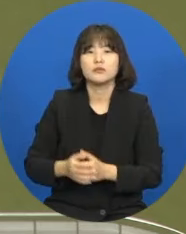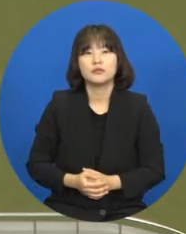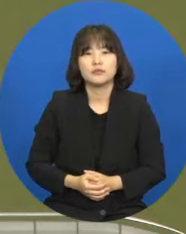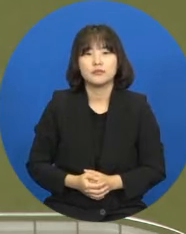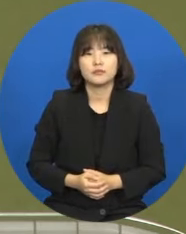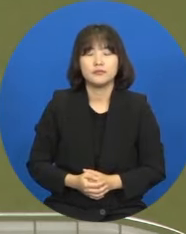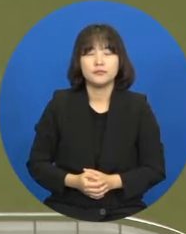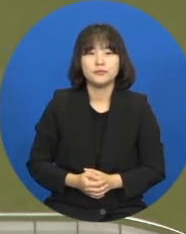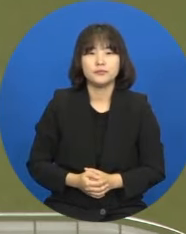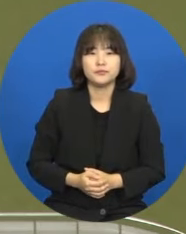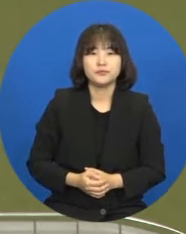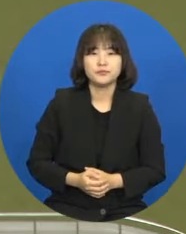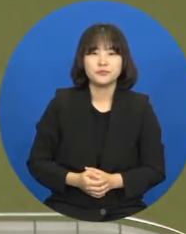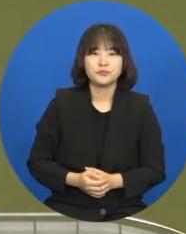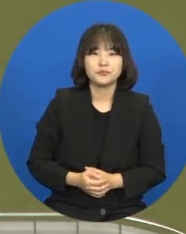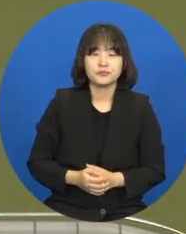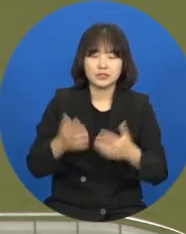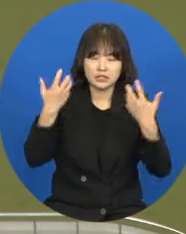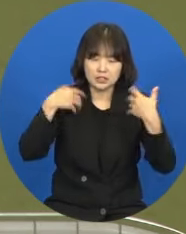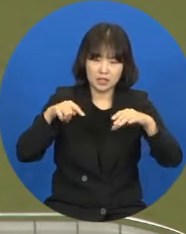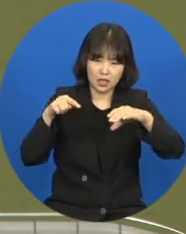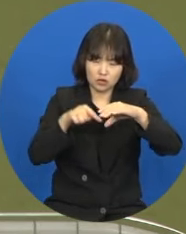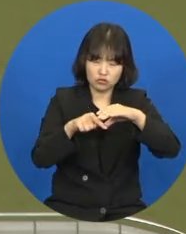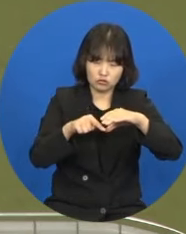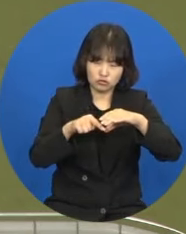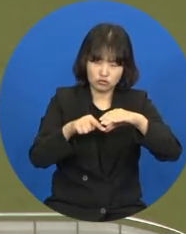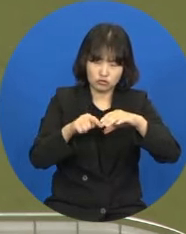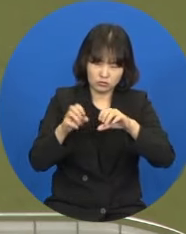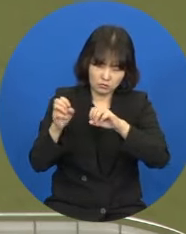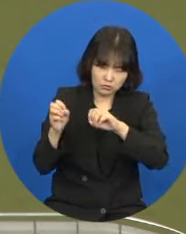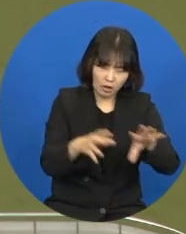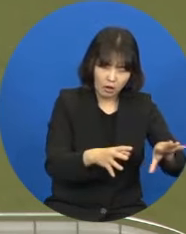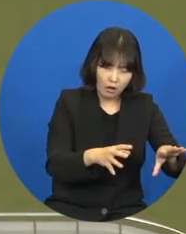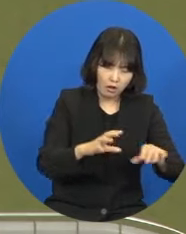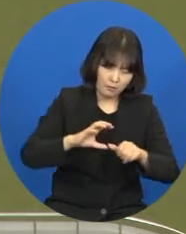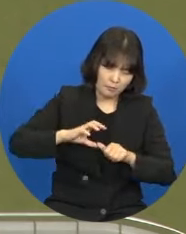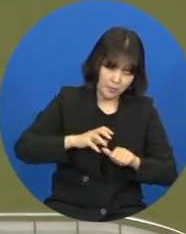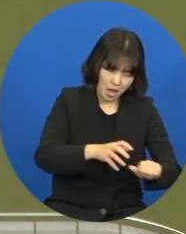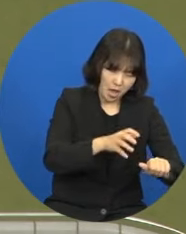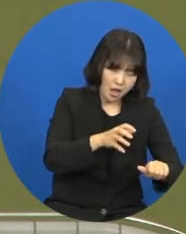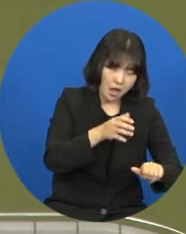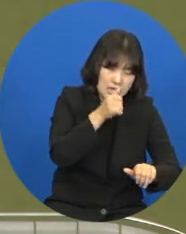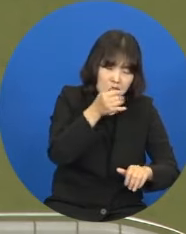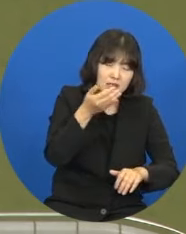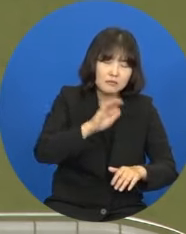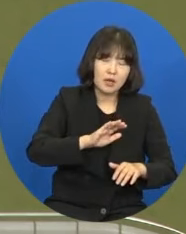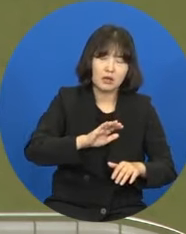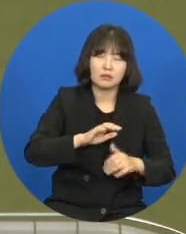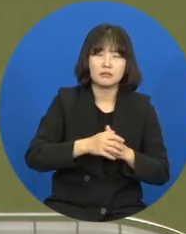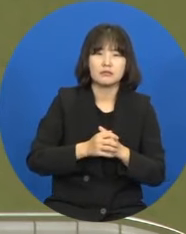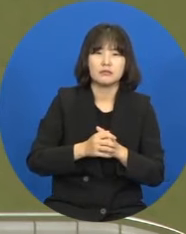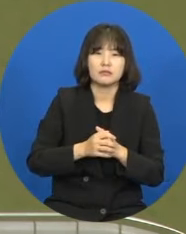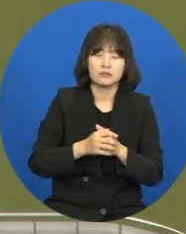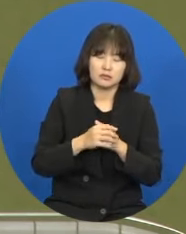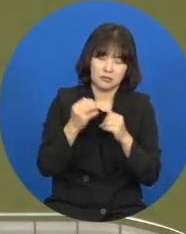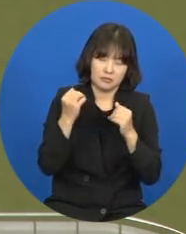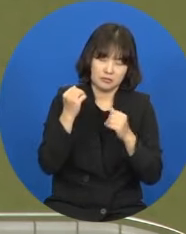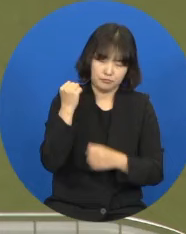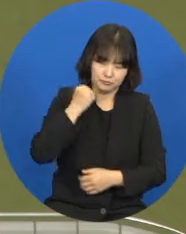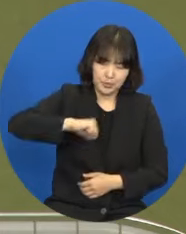저항합니다 사자굴에 던져지는 핍박을 당하면서까지 저항을 하는 거예요 사도들도